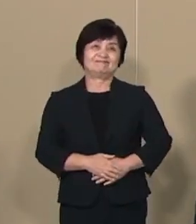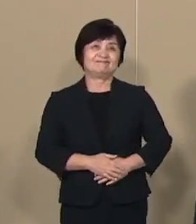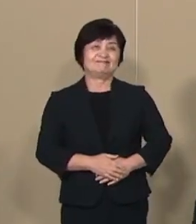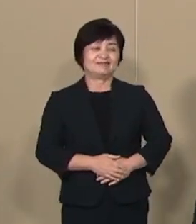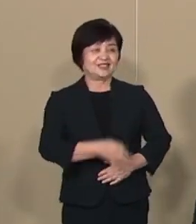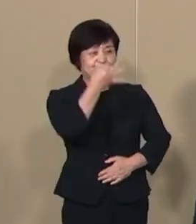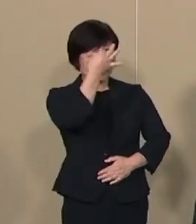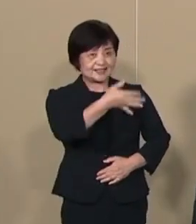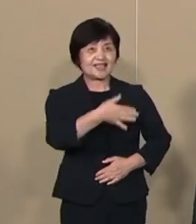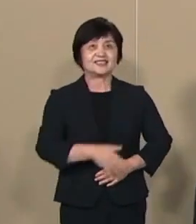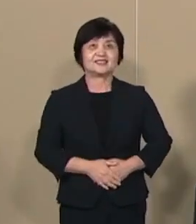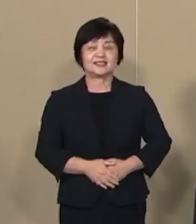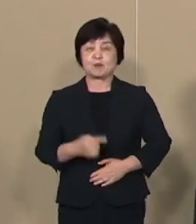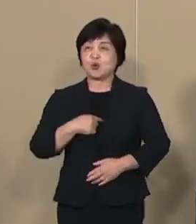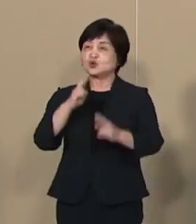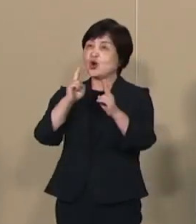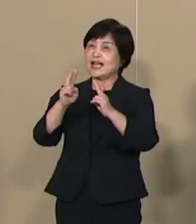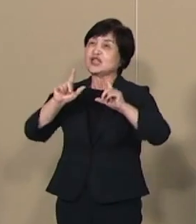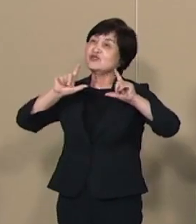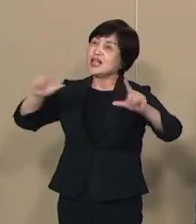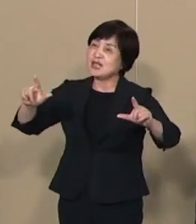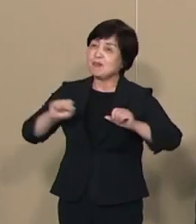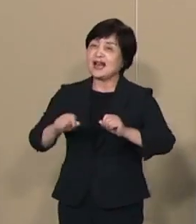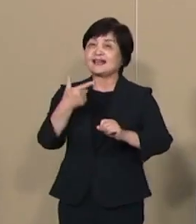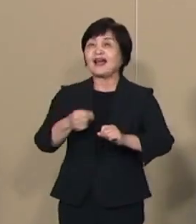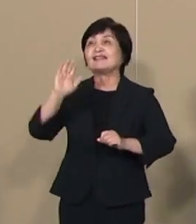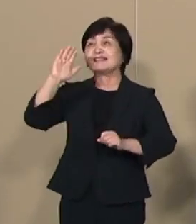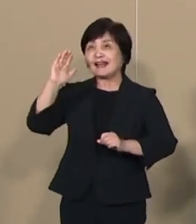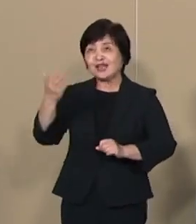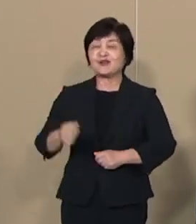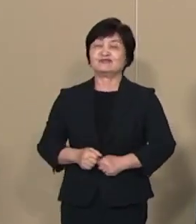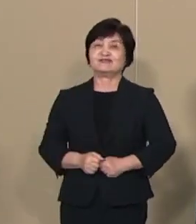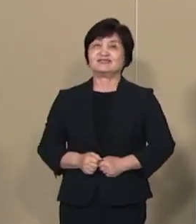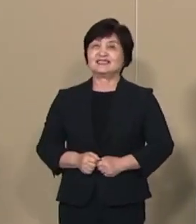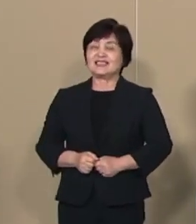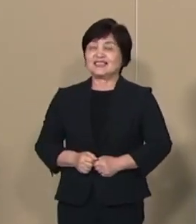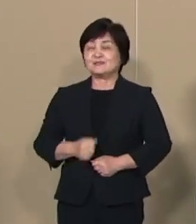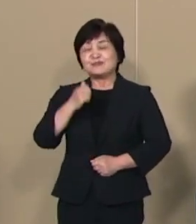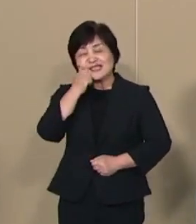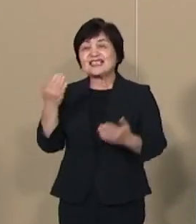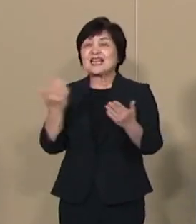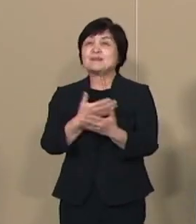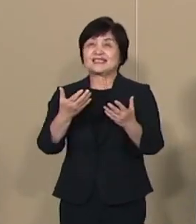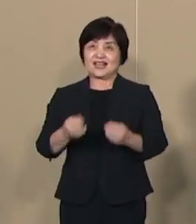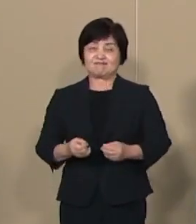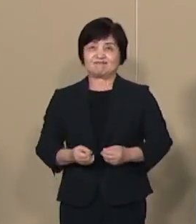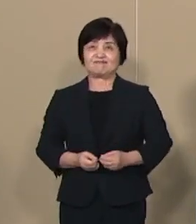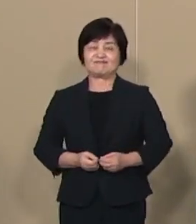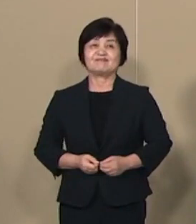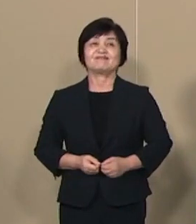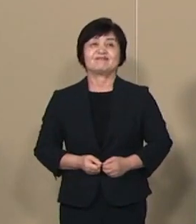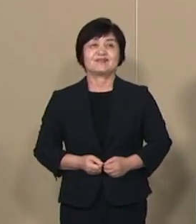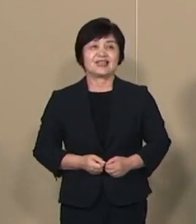よねって会社のなんか宣伝とかやりたかったんですけどそこのテレビ局でて政府を出たらだなーんて言われました